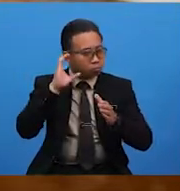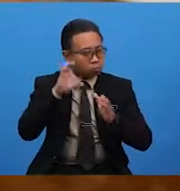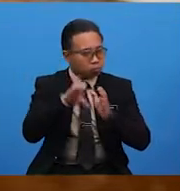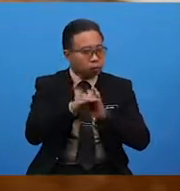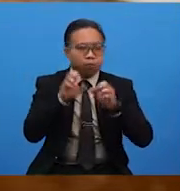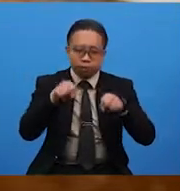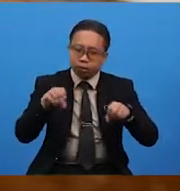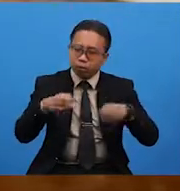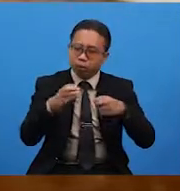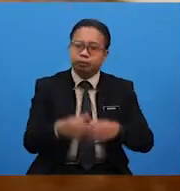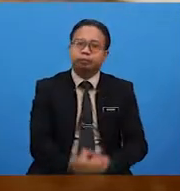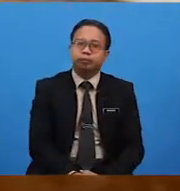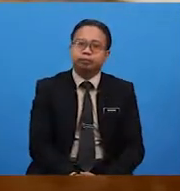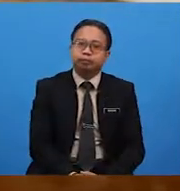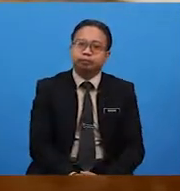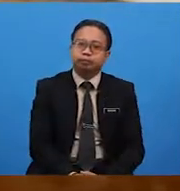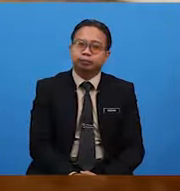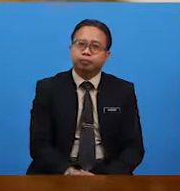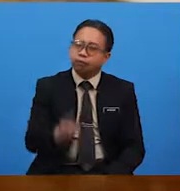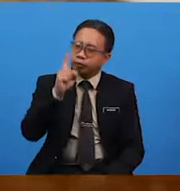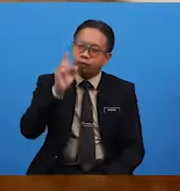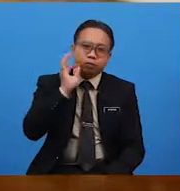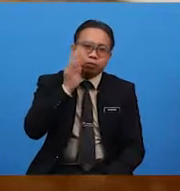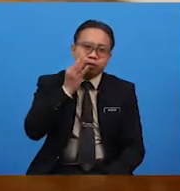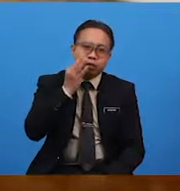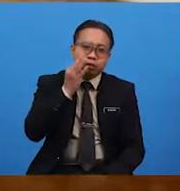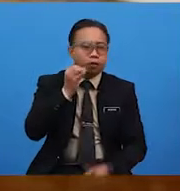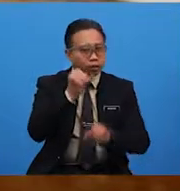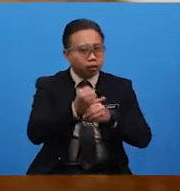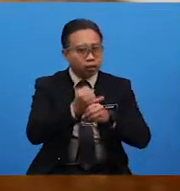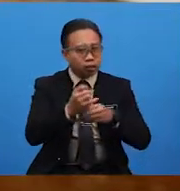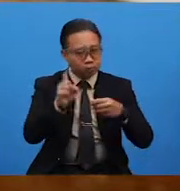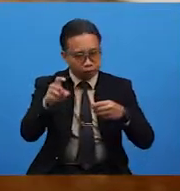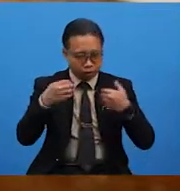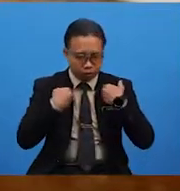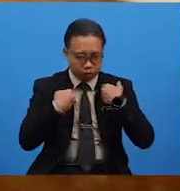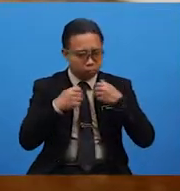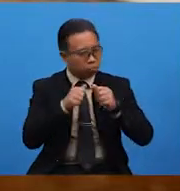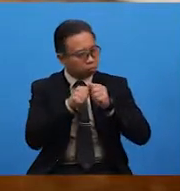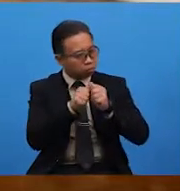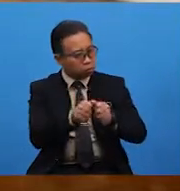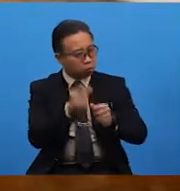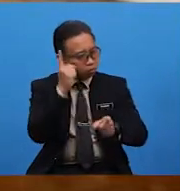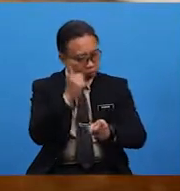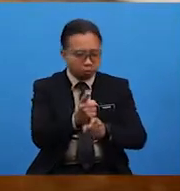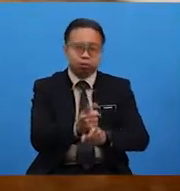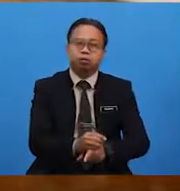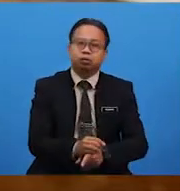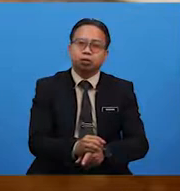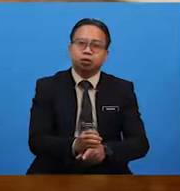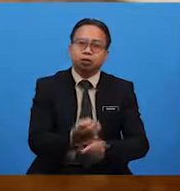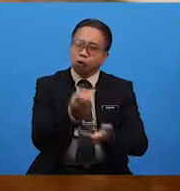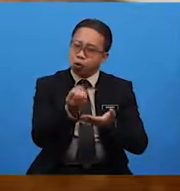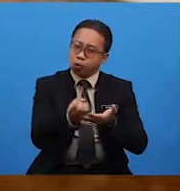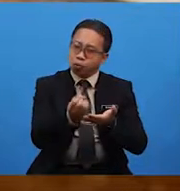lakukan oleh demikian #pelajar sebuah karya perlu memenuhi prinsip Ketep ton dalam objek yang dilukis